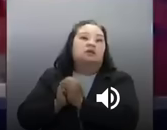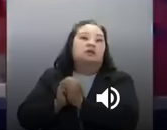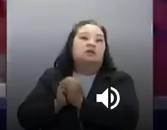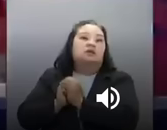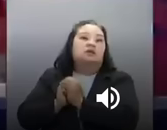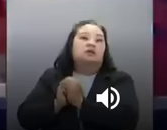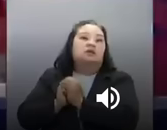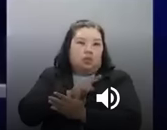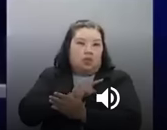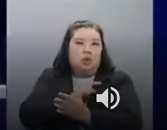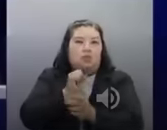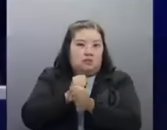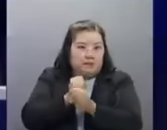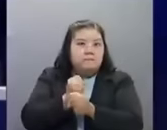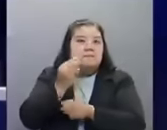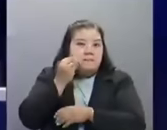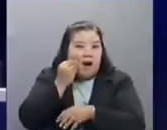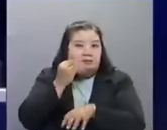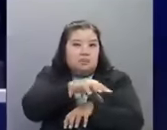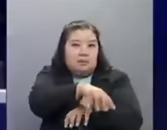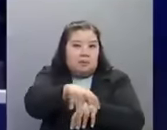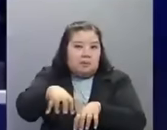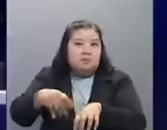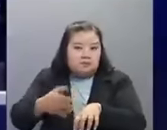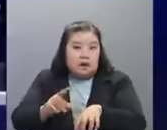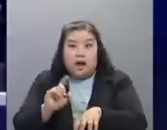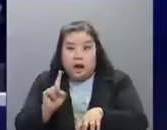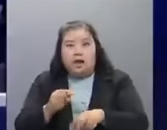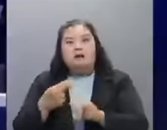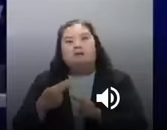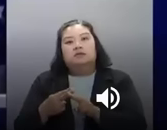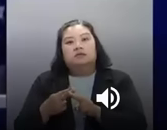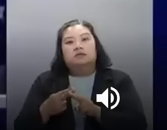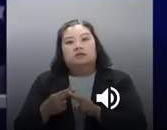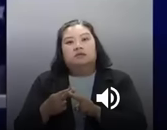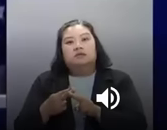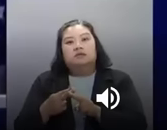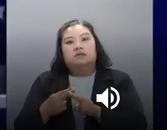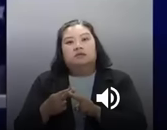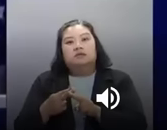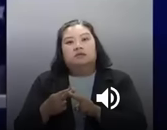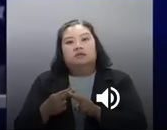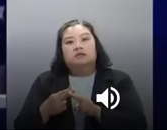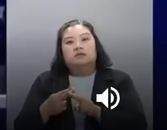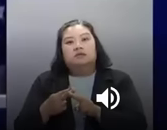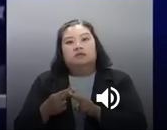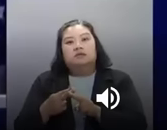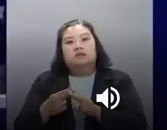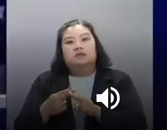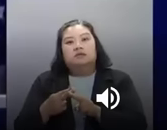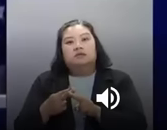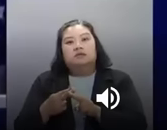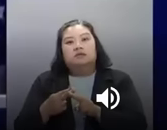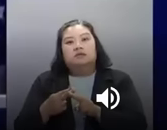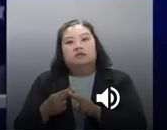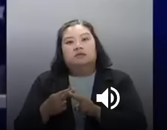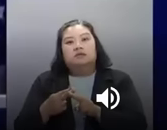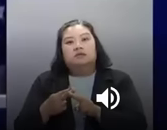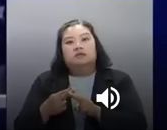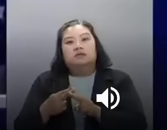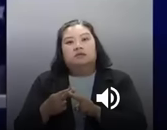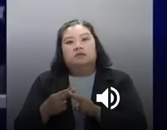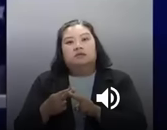ลตลอดไว้นี่หรอ นักลงทุนที่สำคัญคือนายหวันคอกคอยเขา ปวดเลยเฮเบลล์กรุ๊ปเบลล์จีแล้วมีดูเตอร์เ